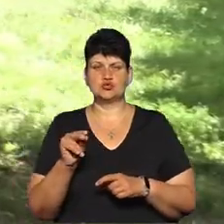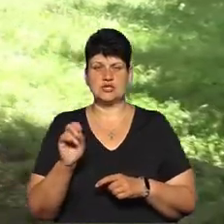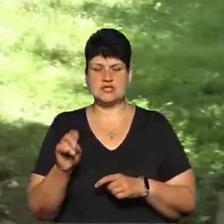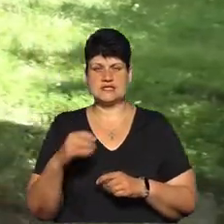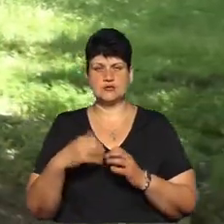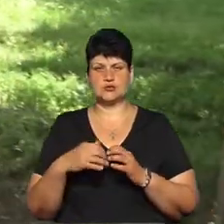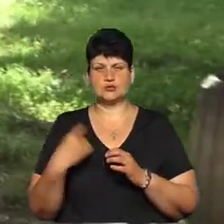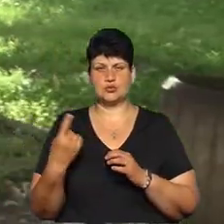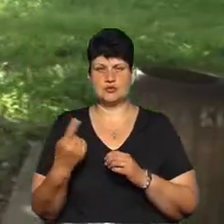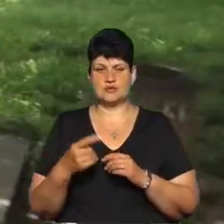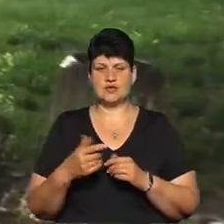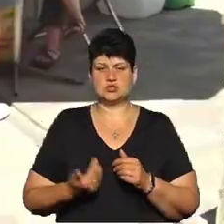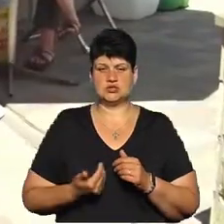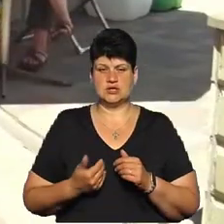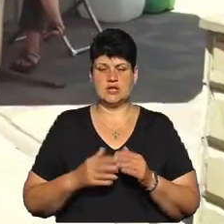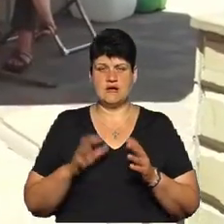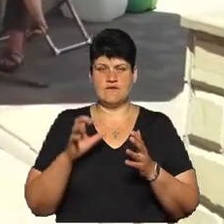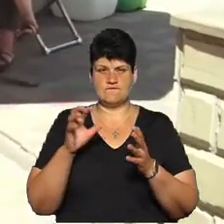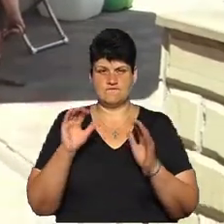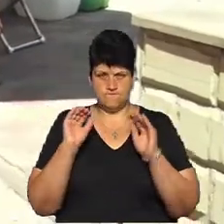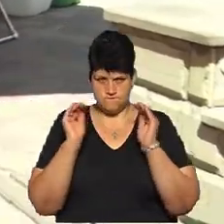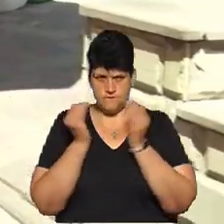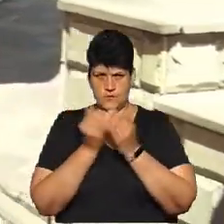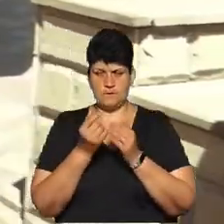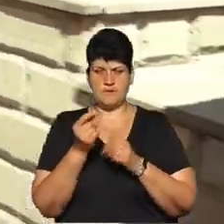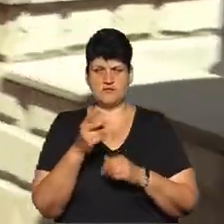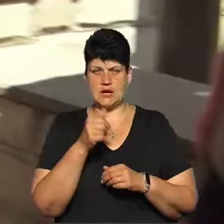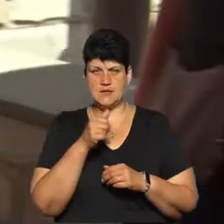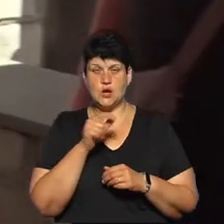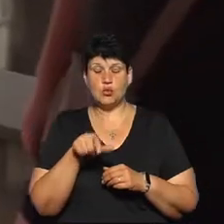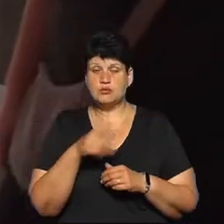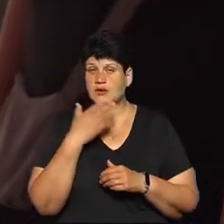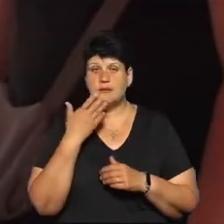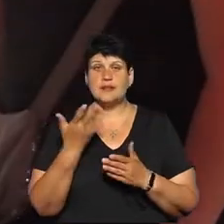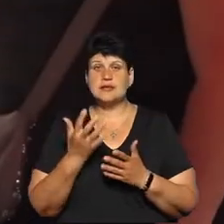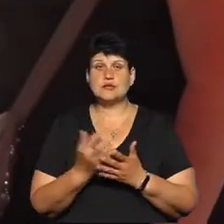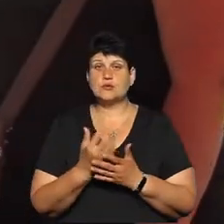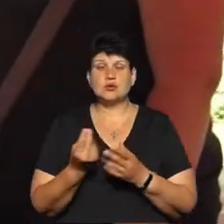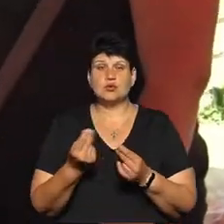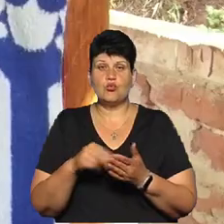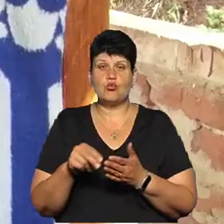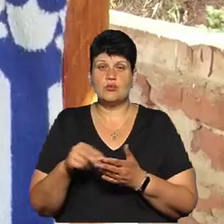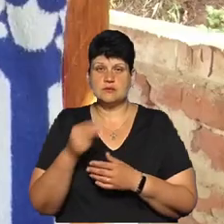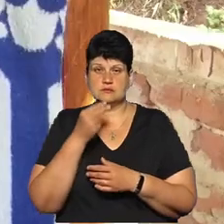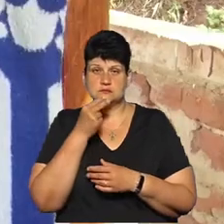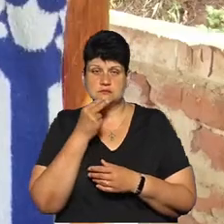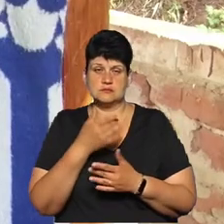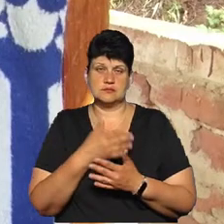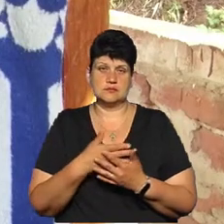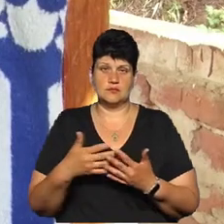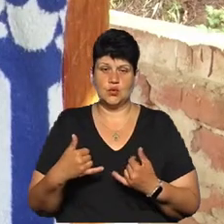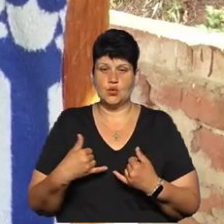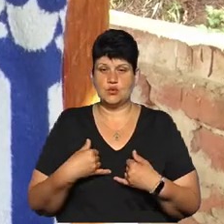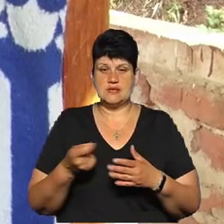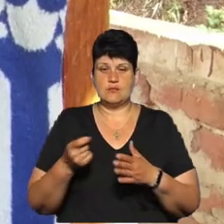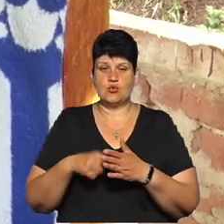Вона прожила в окупації 1,5 місяця. Розповідає, люди в селі не мали де заробити гроші і купити продуктів чи ліків. Бо у нас